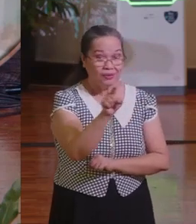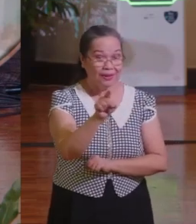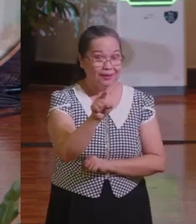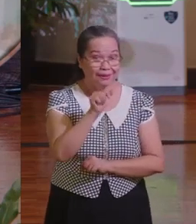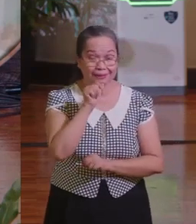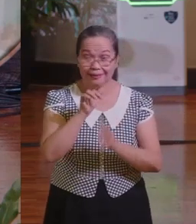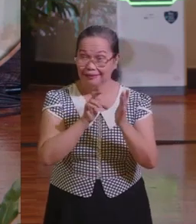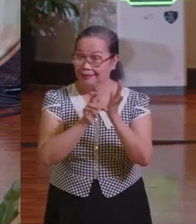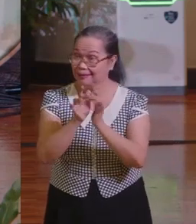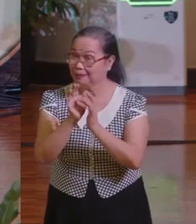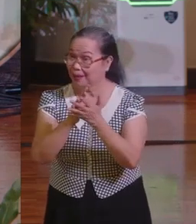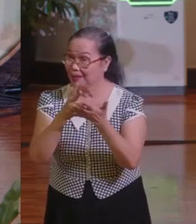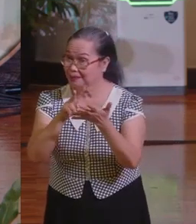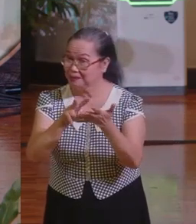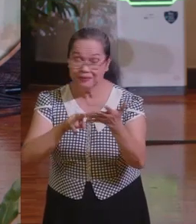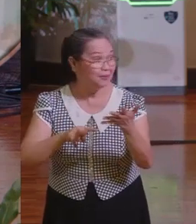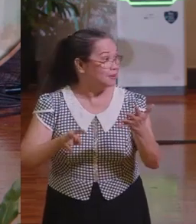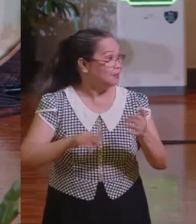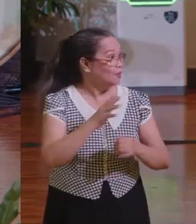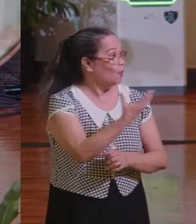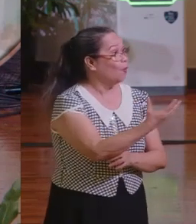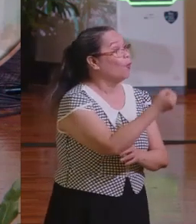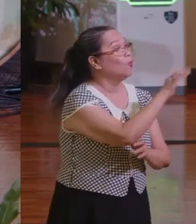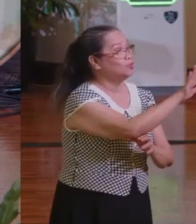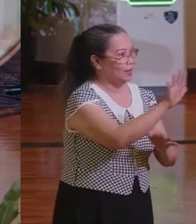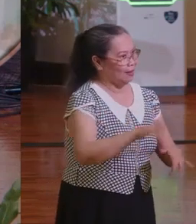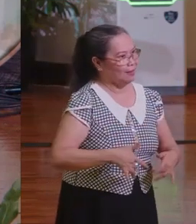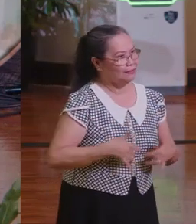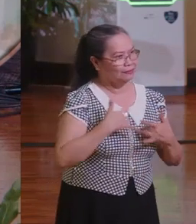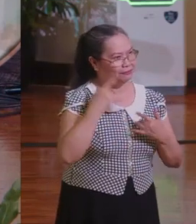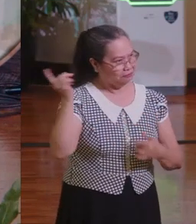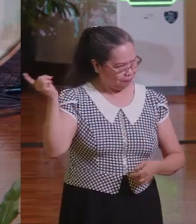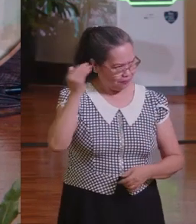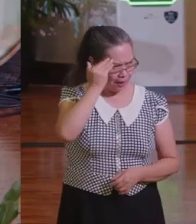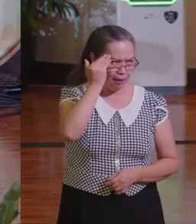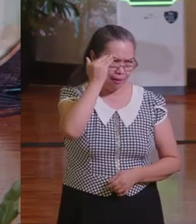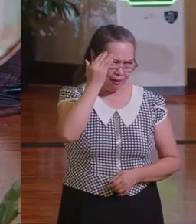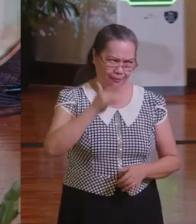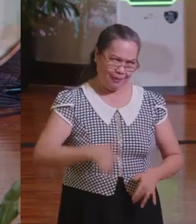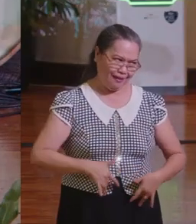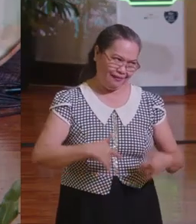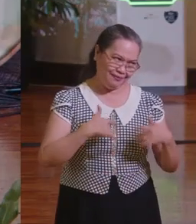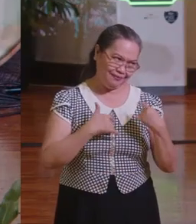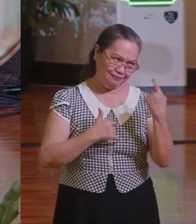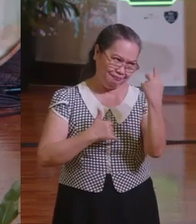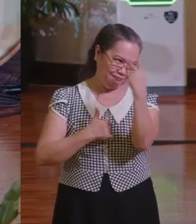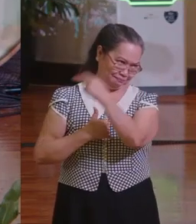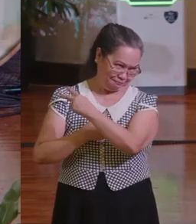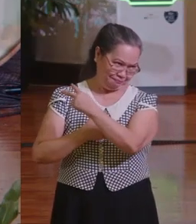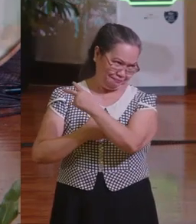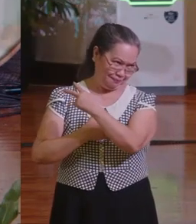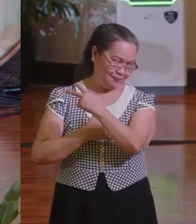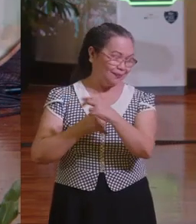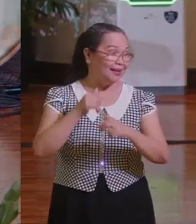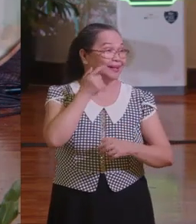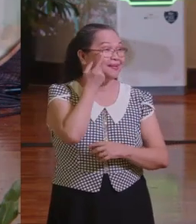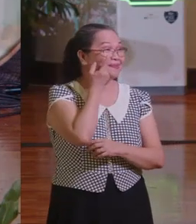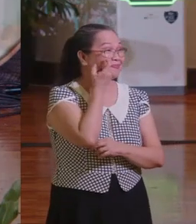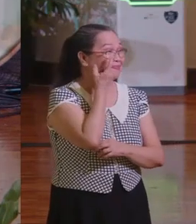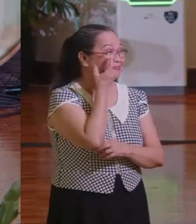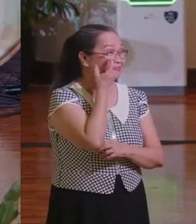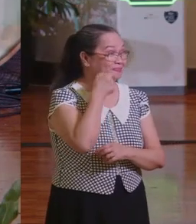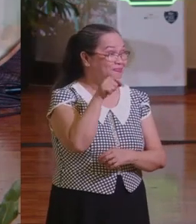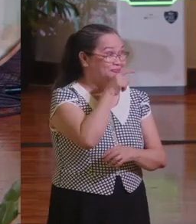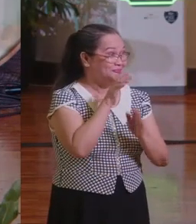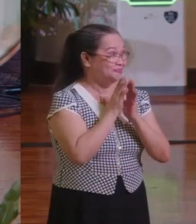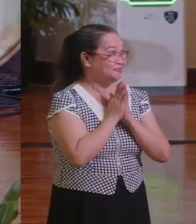Biblia. Alam na alam nyo yun sa sarili nyong buhay. Ako, alam na alam ko yan sa sarili kong buhay. Kanina nga, nung tayo